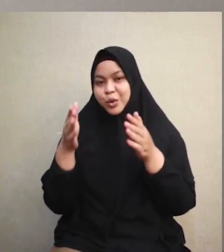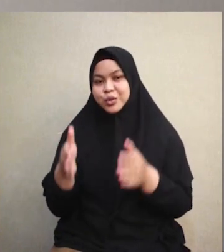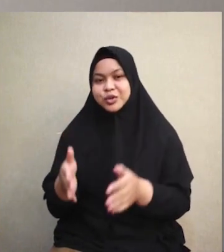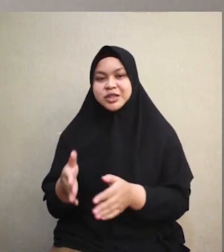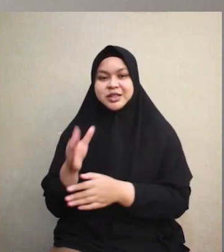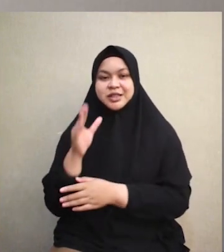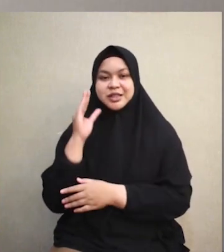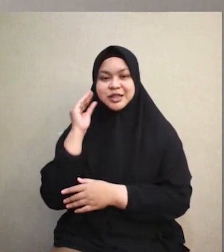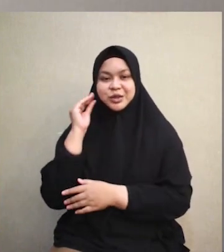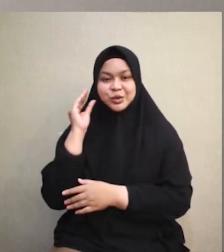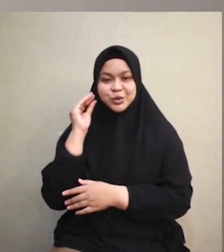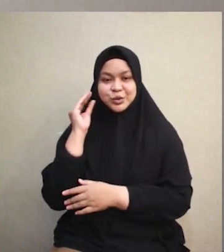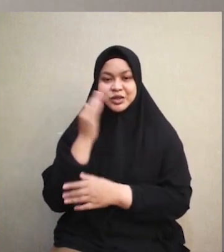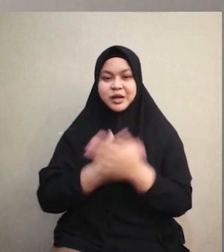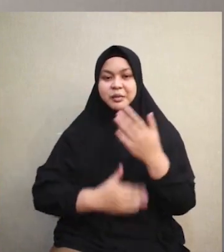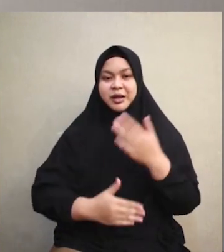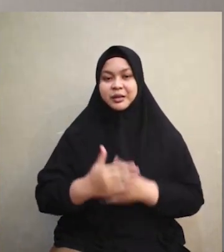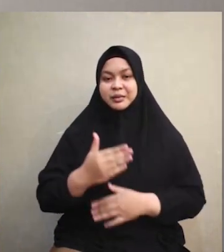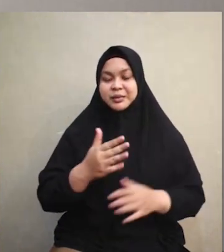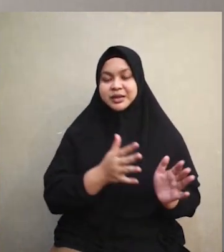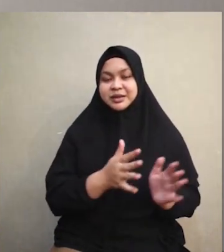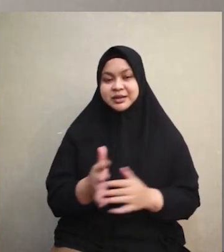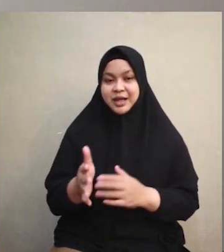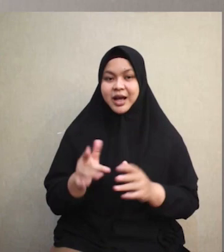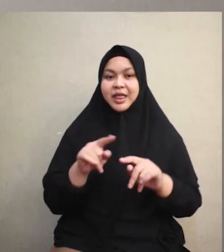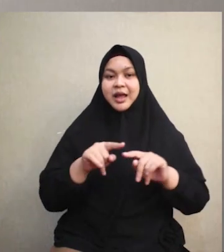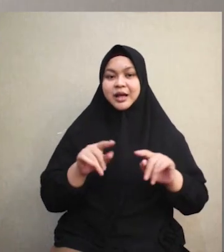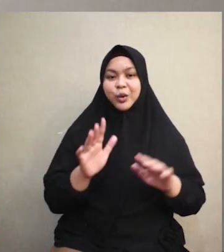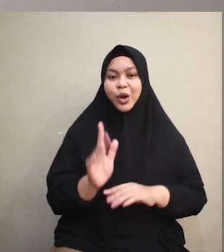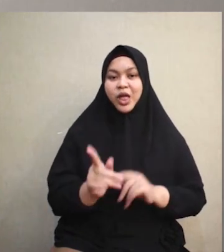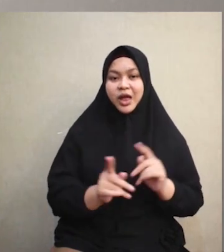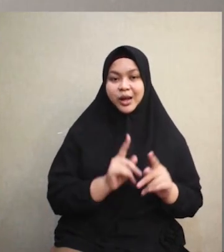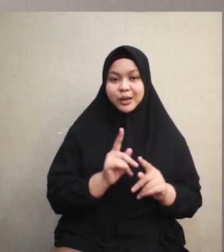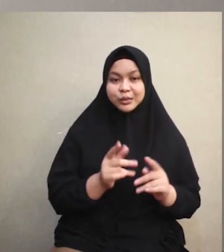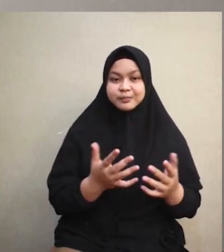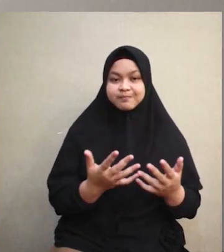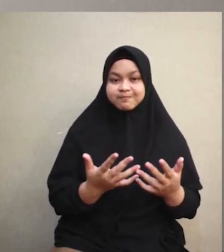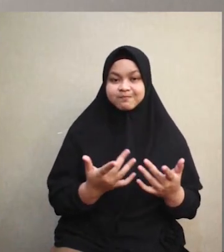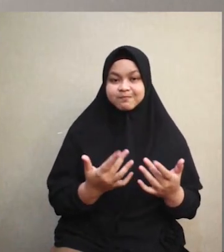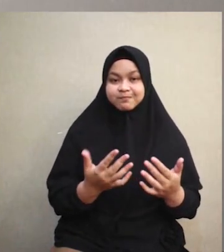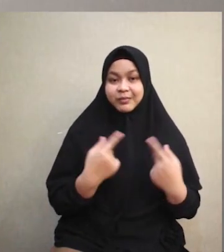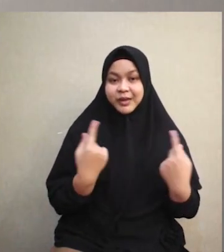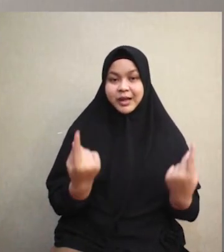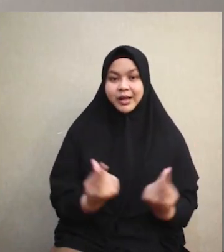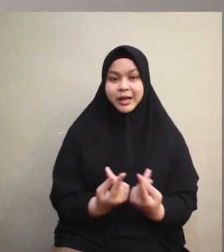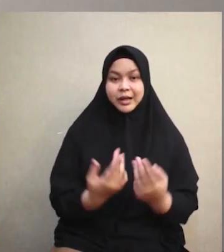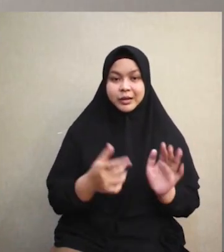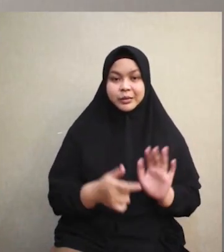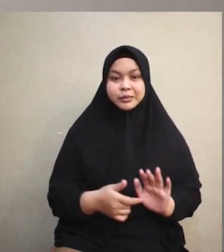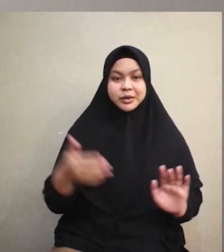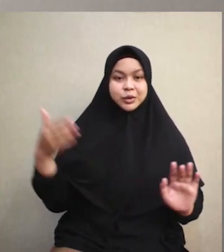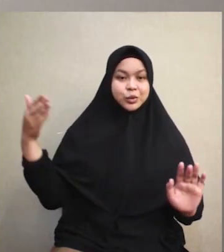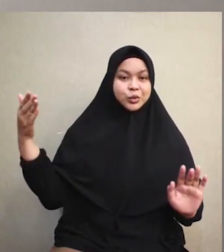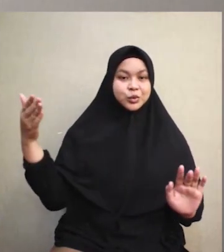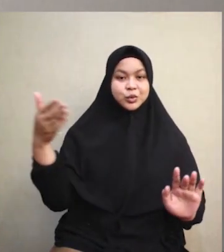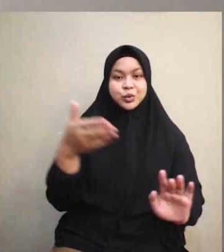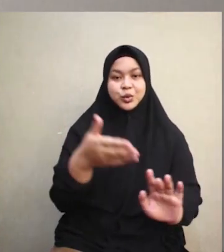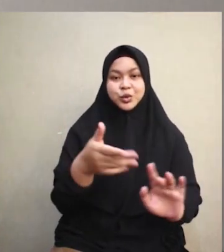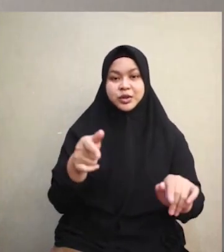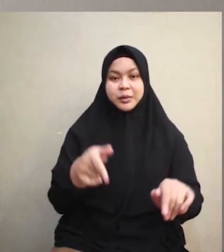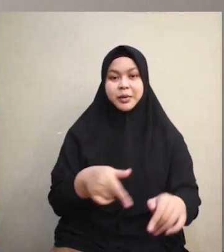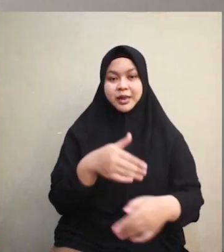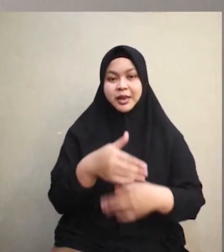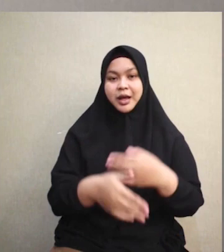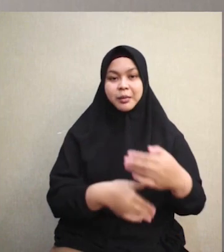di isu difabel Nah kalau dari kita untuk menuju sampai ke tahap itu